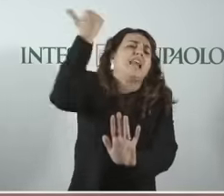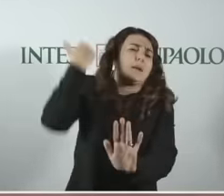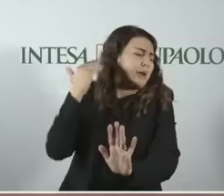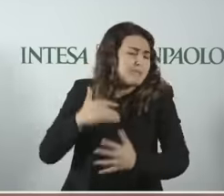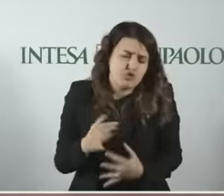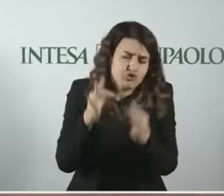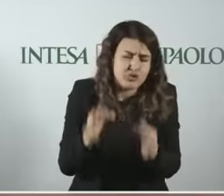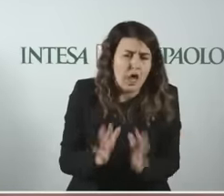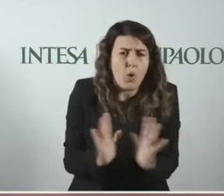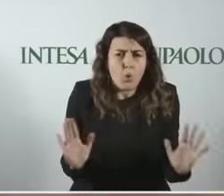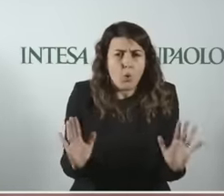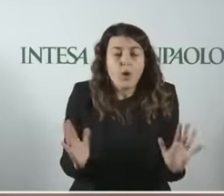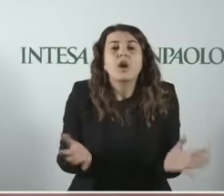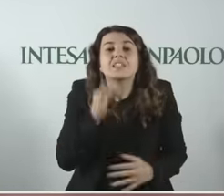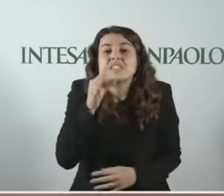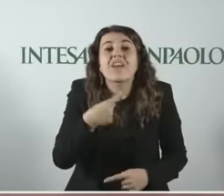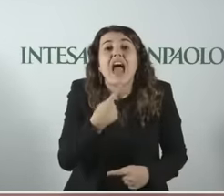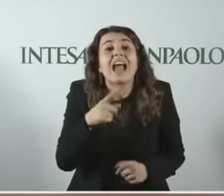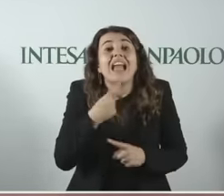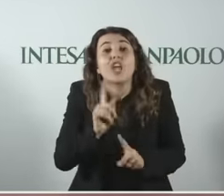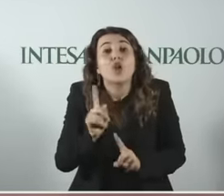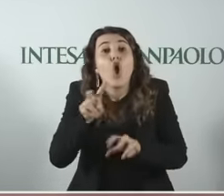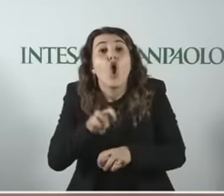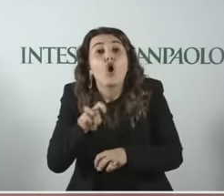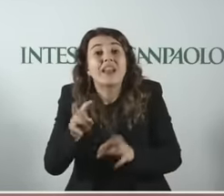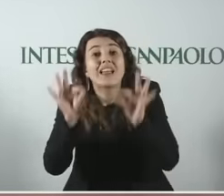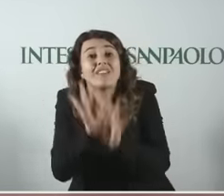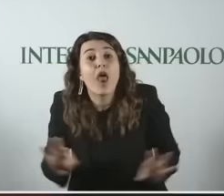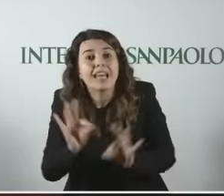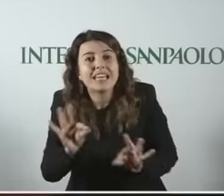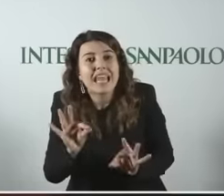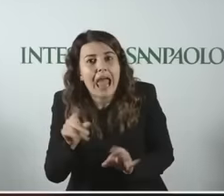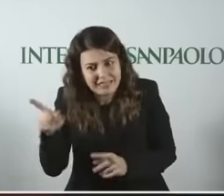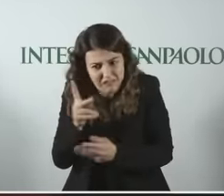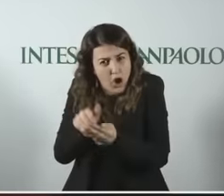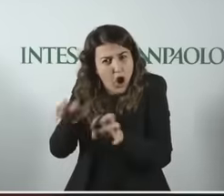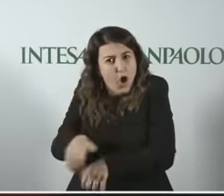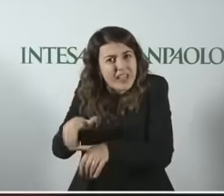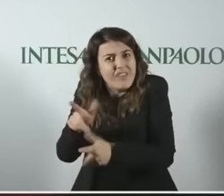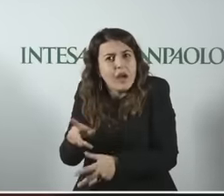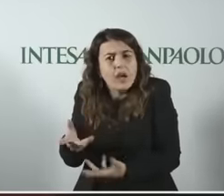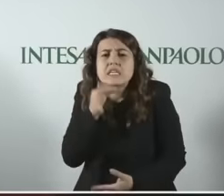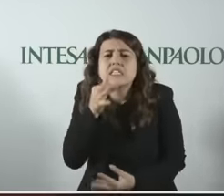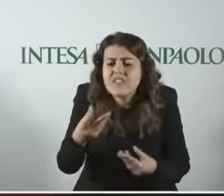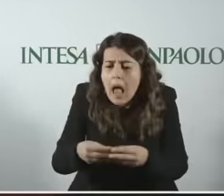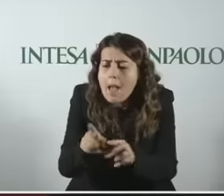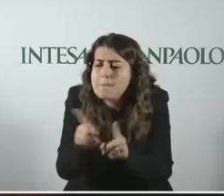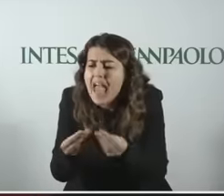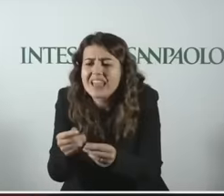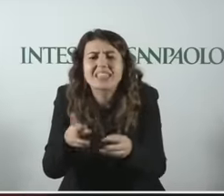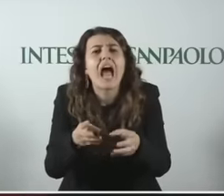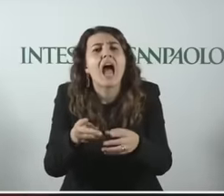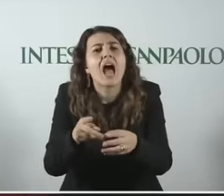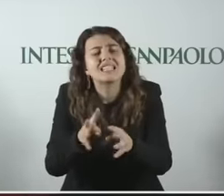ora anche questi che non coltivavano un bel niente però avevano capito che questa pianta selvatica tu puoi prendere i suoi semi